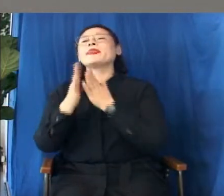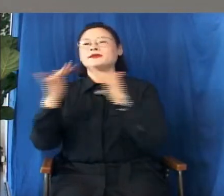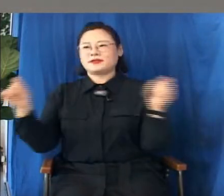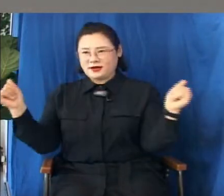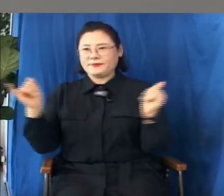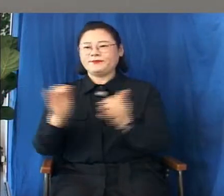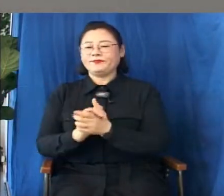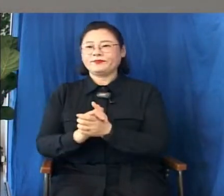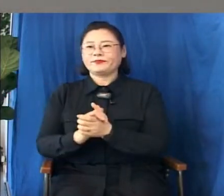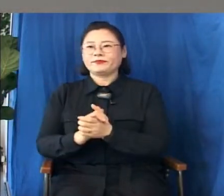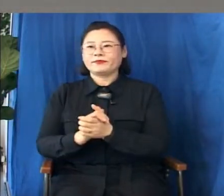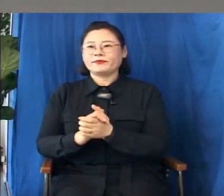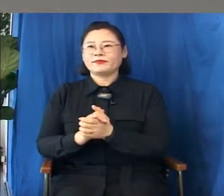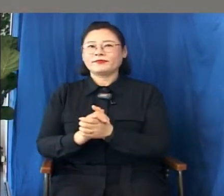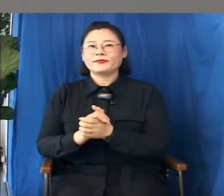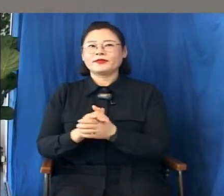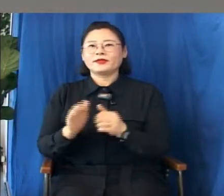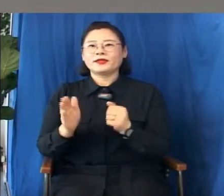이 라반